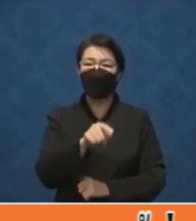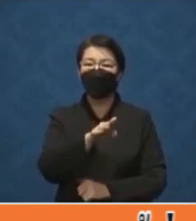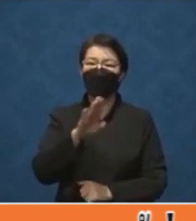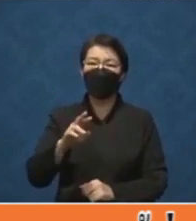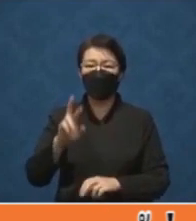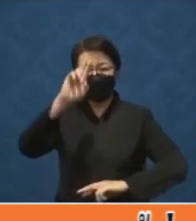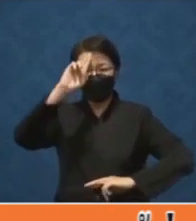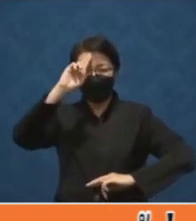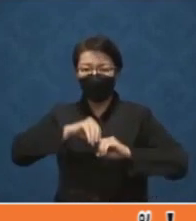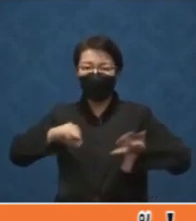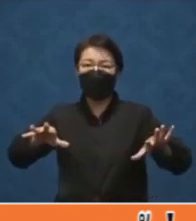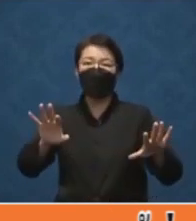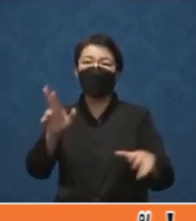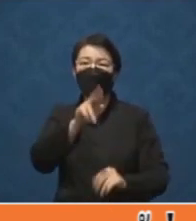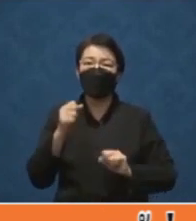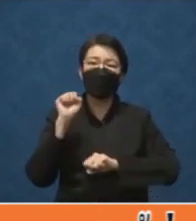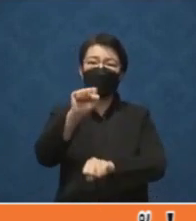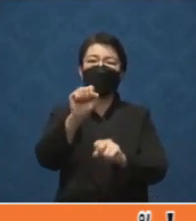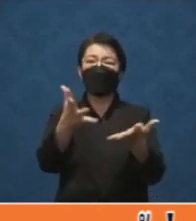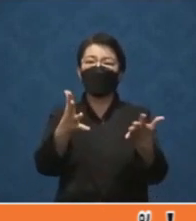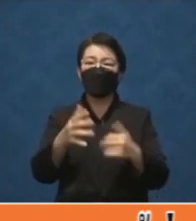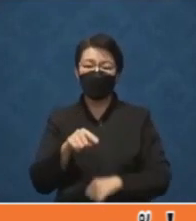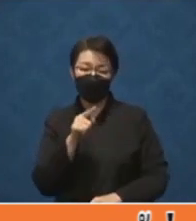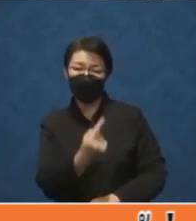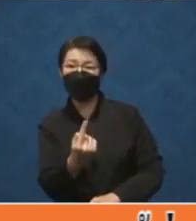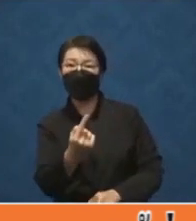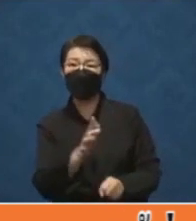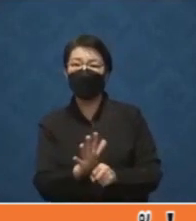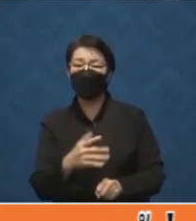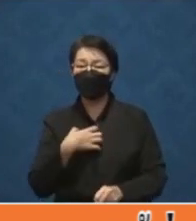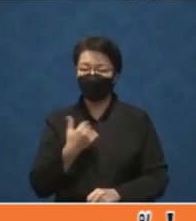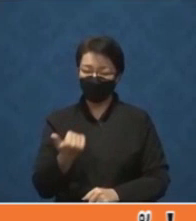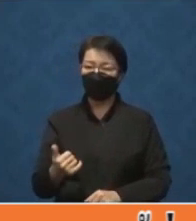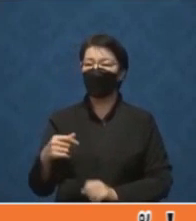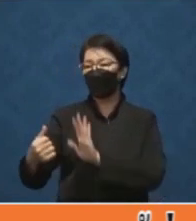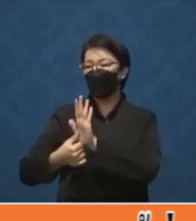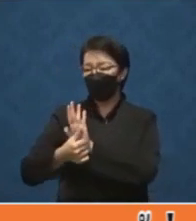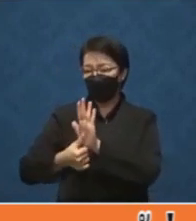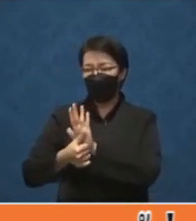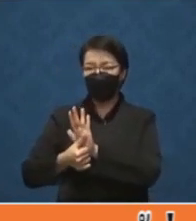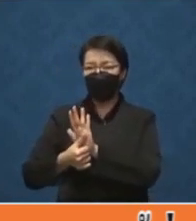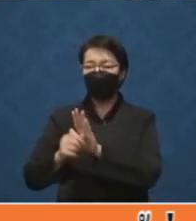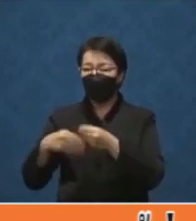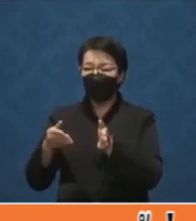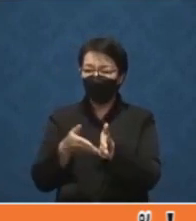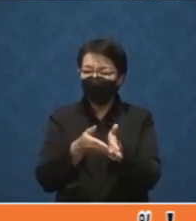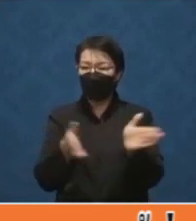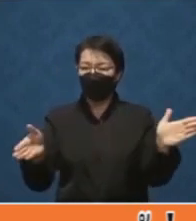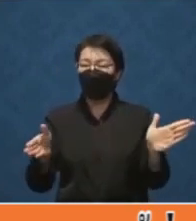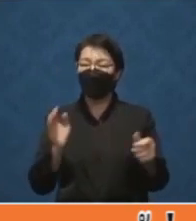ต่อหรือถ้ากฎหมายดังกล่าวไม่เพียงพอทำไมไม่แก้ไขให้ครอบคลุมเ